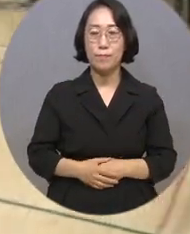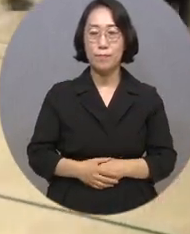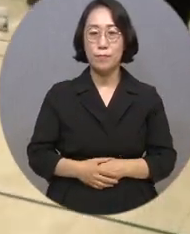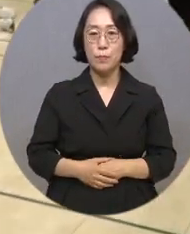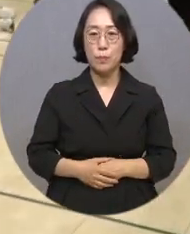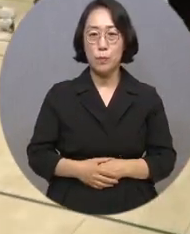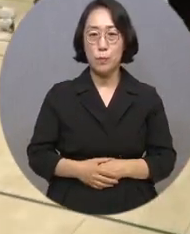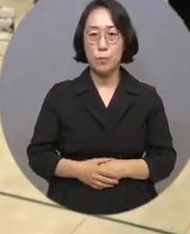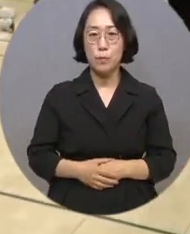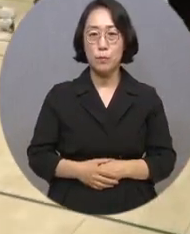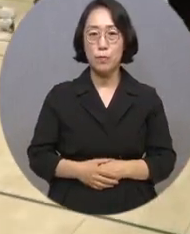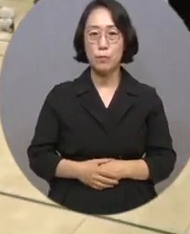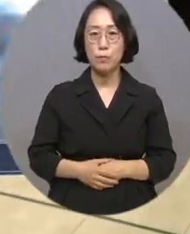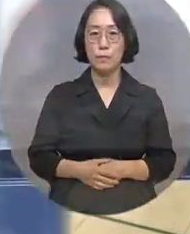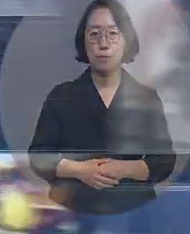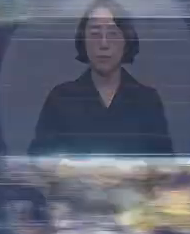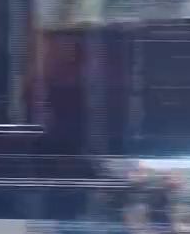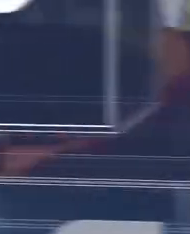정은선입니다.